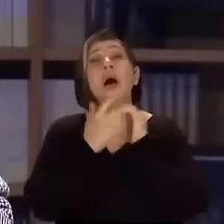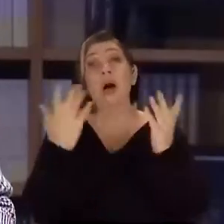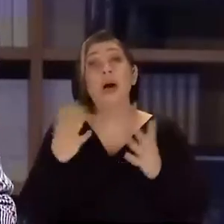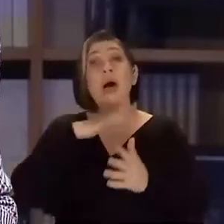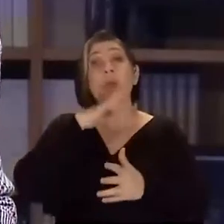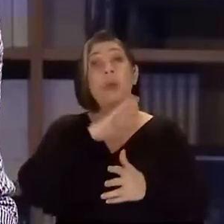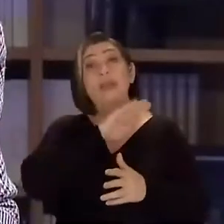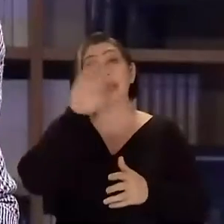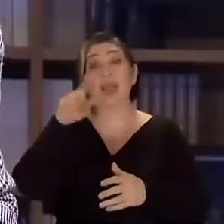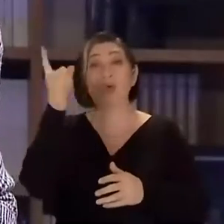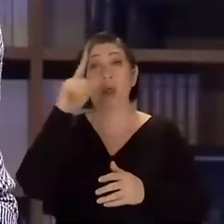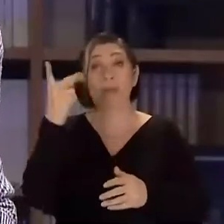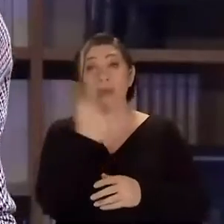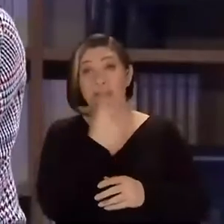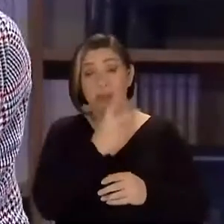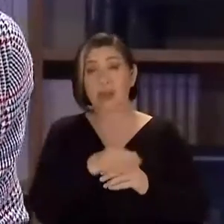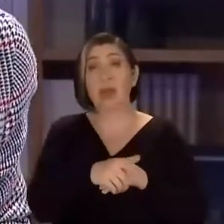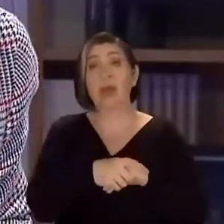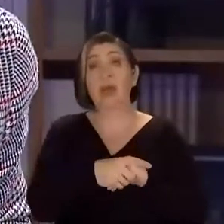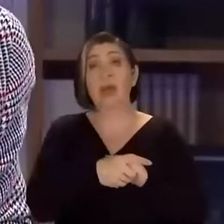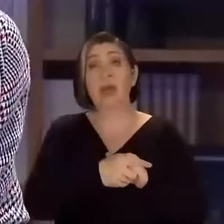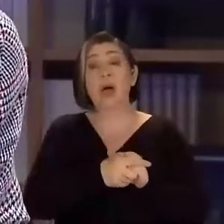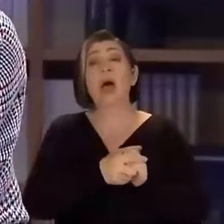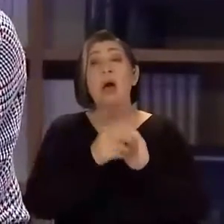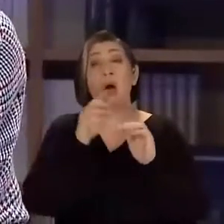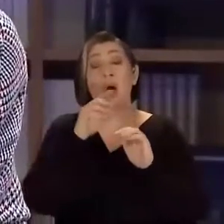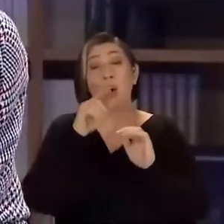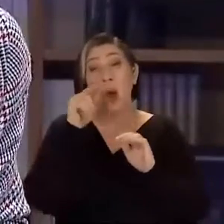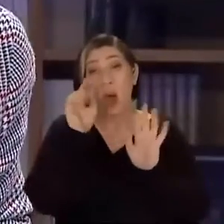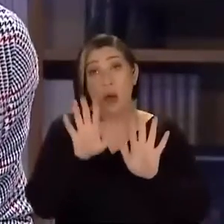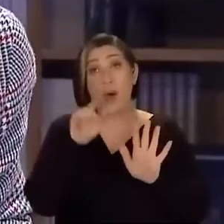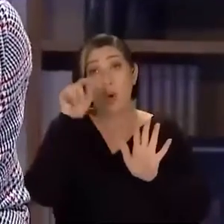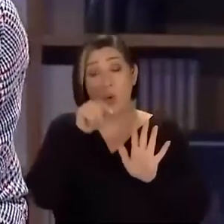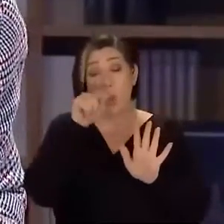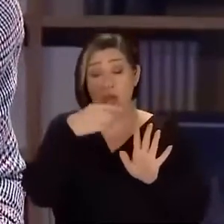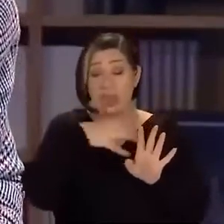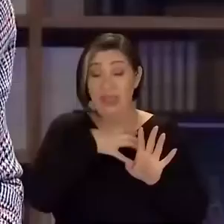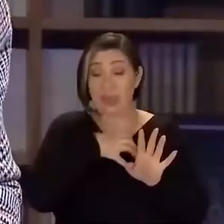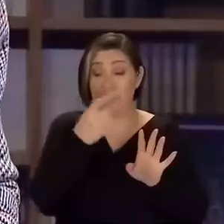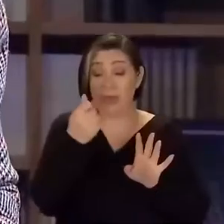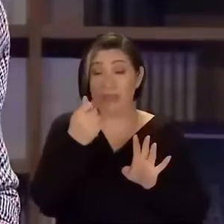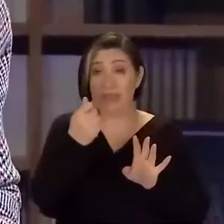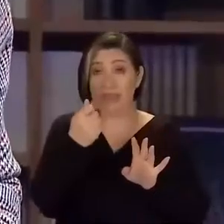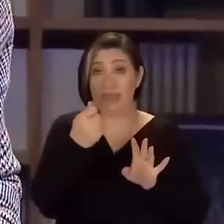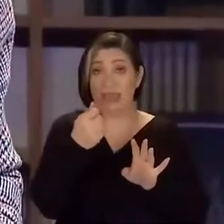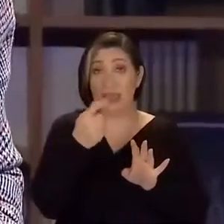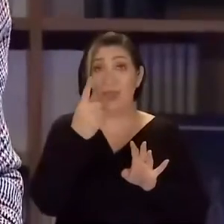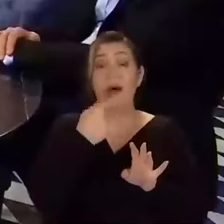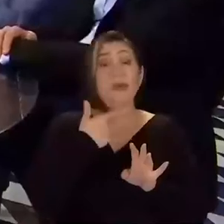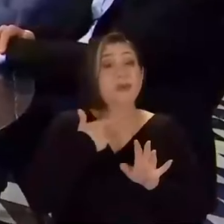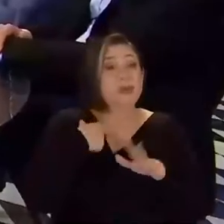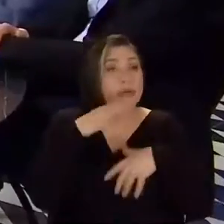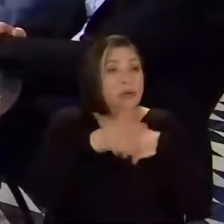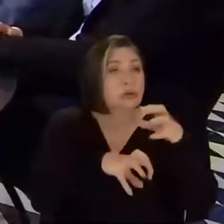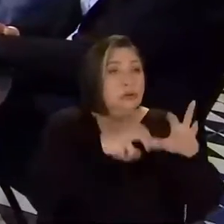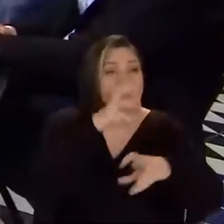onlar da Avrupa'dan gelen yönetmenleri filandı. Ama orada o sektörde çalışan ama kendi parasını bir arzu